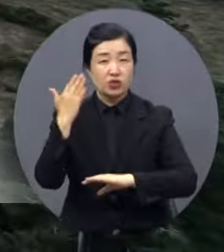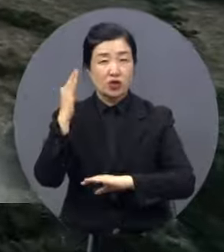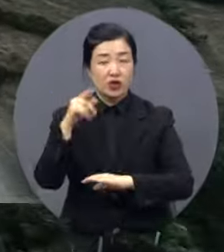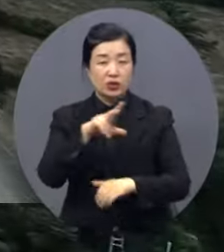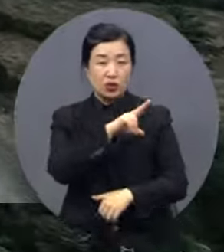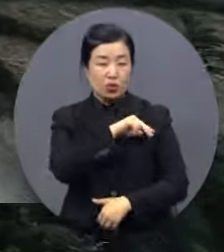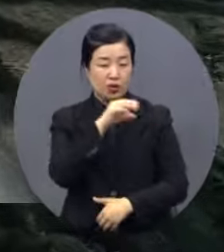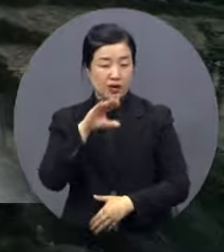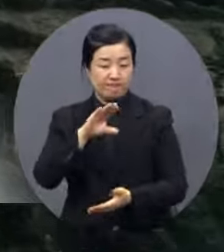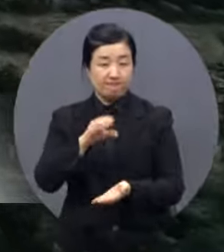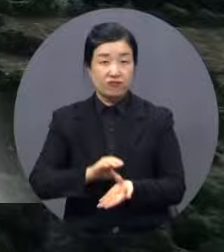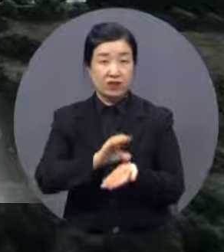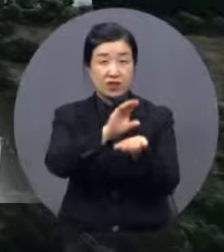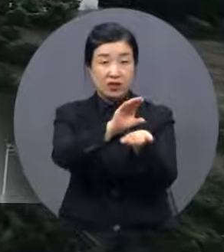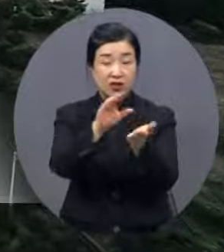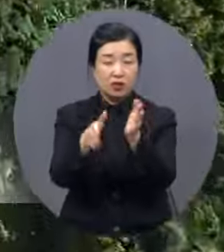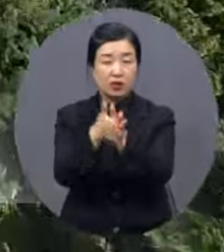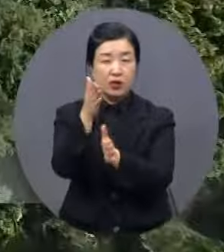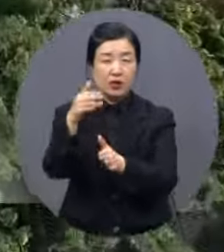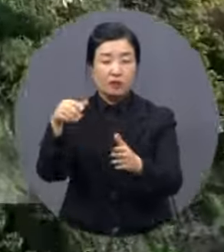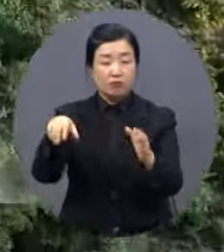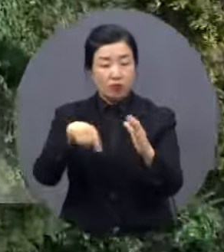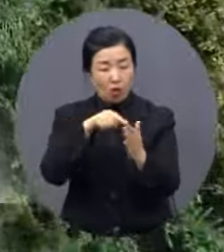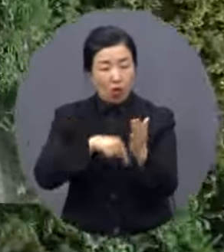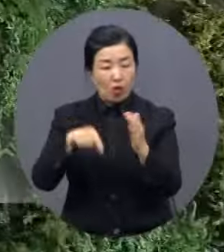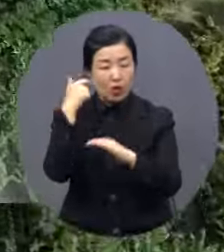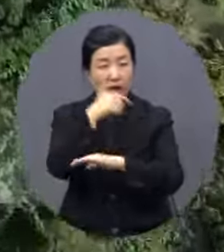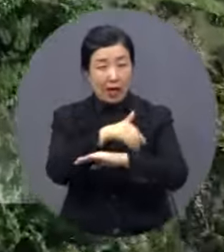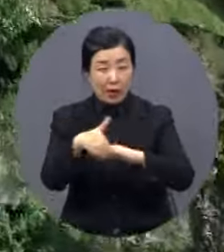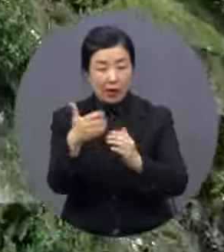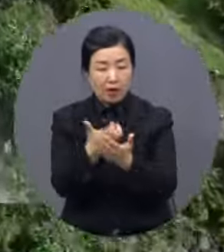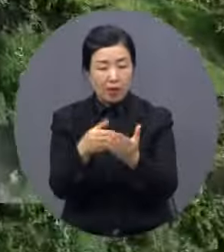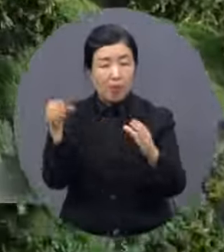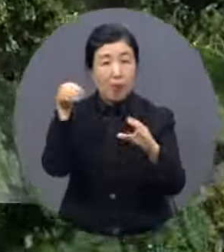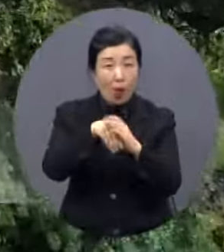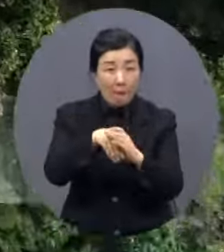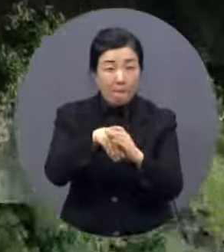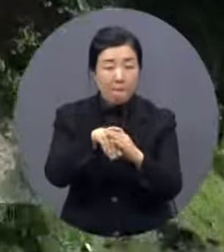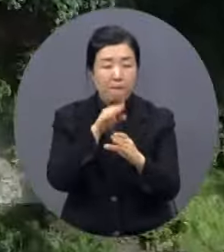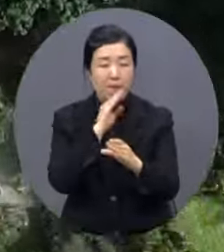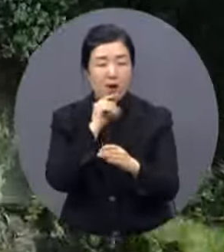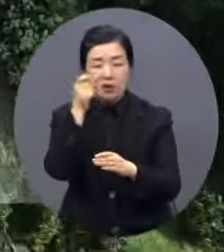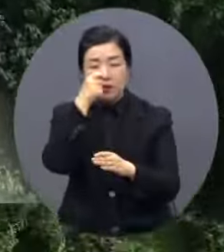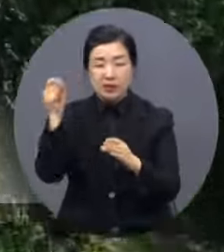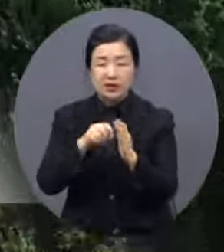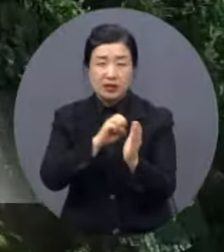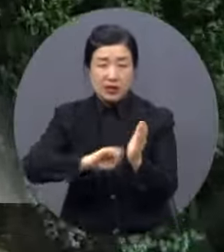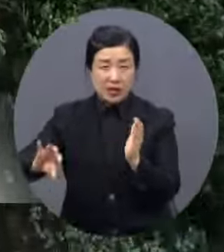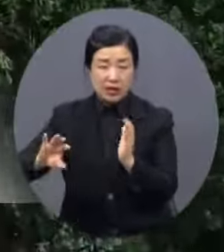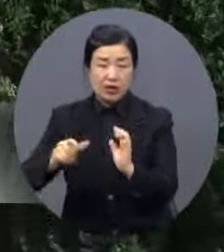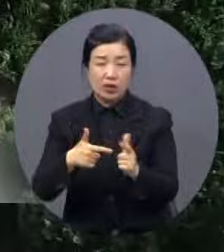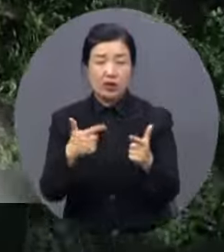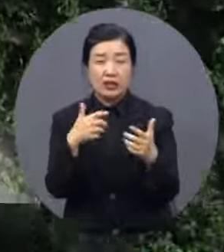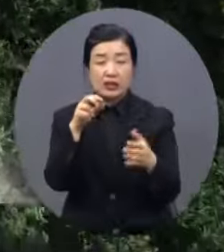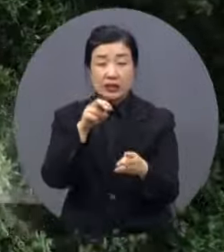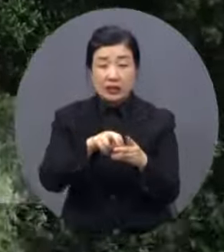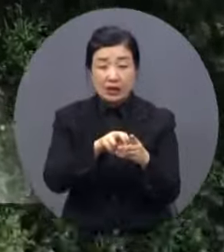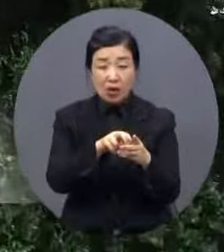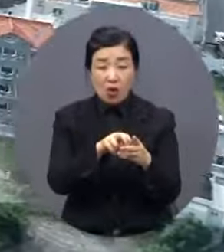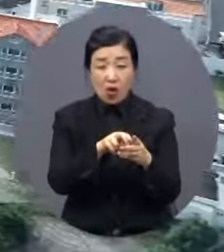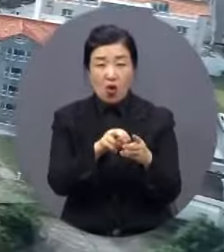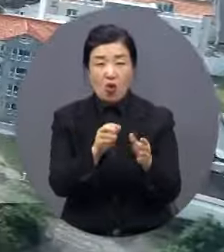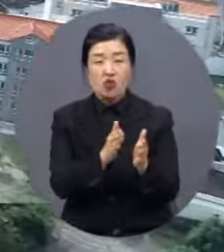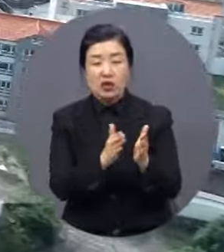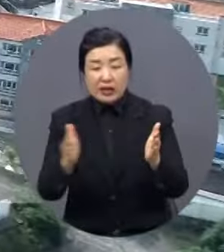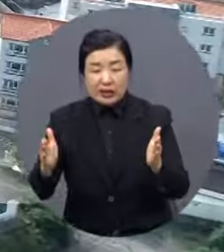도의회에 제출한 도시 관리 계획 정비 안에이 같은 내용을 포함시켰는데 음식물 쓰레기 자원화 시설 사용 기간을